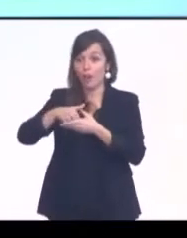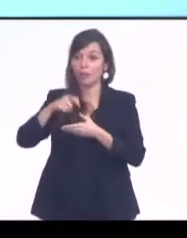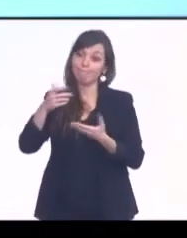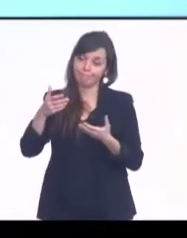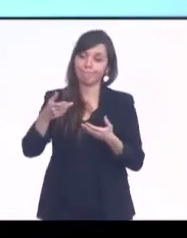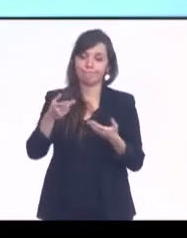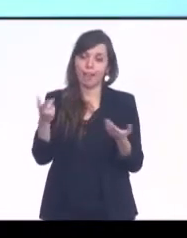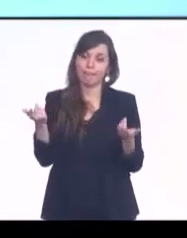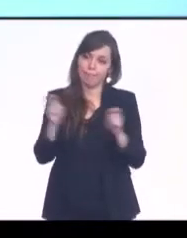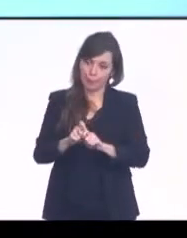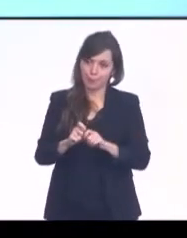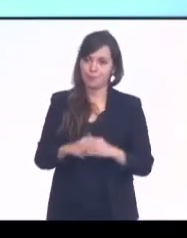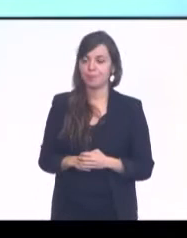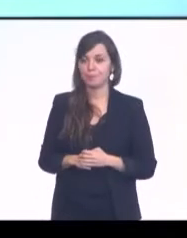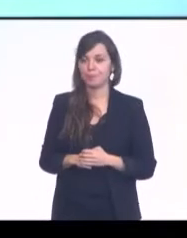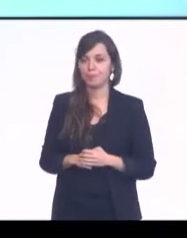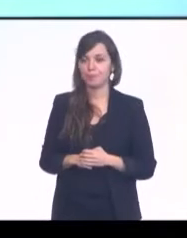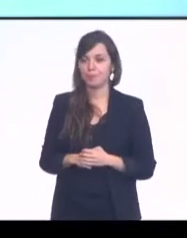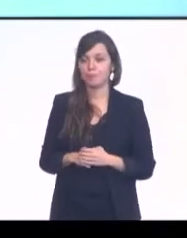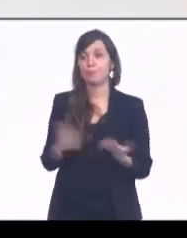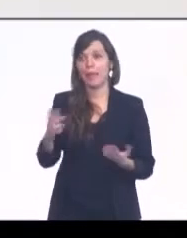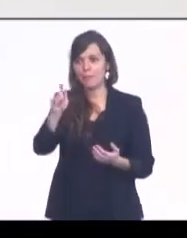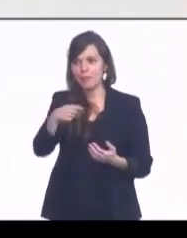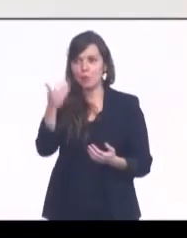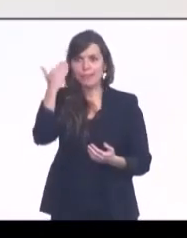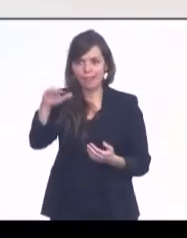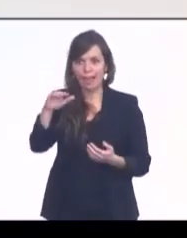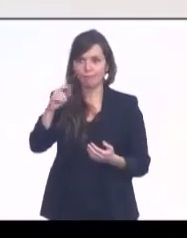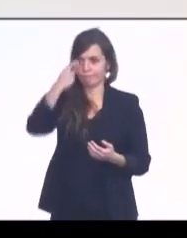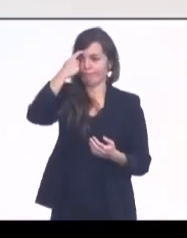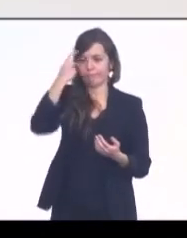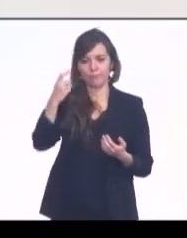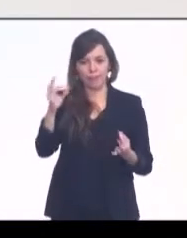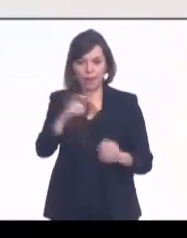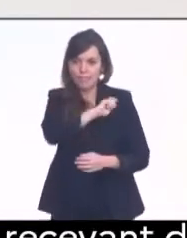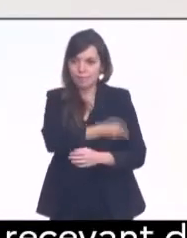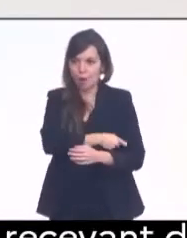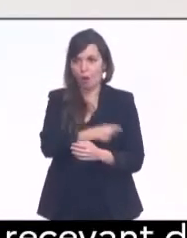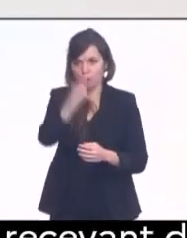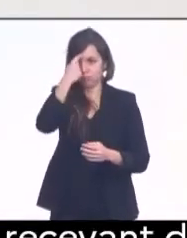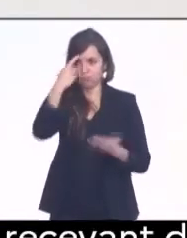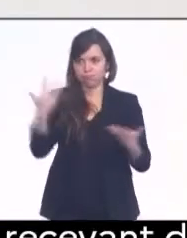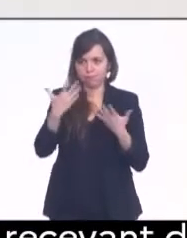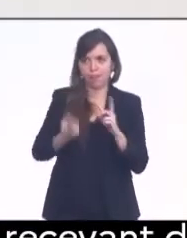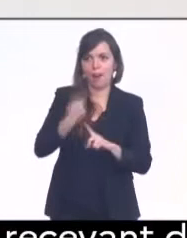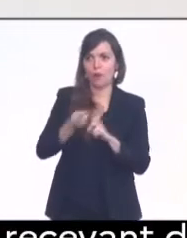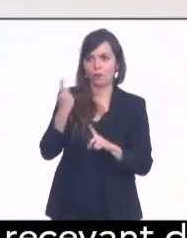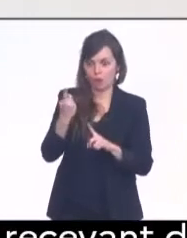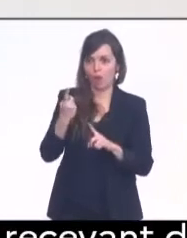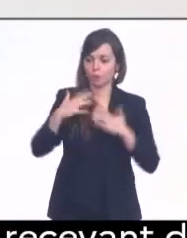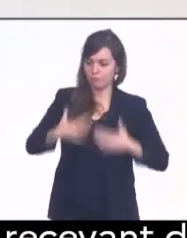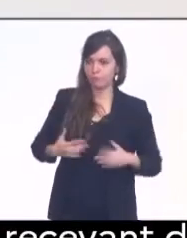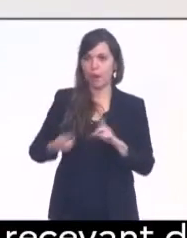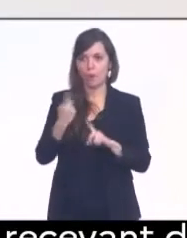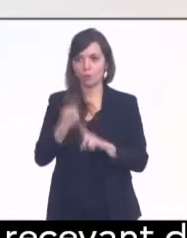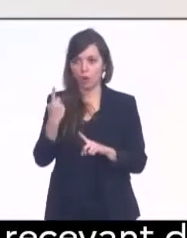public. Cependant, conscient que la pratique sportive est essentielle pour le bien-être physique et moral, des dérogations ont été